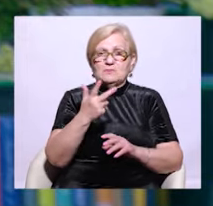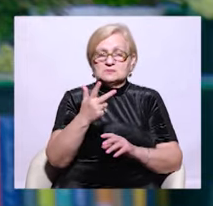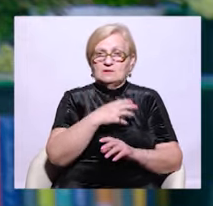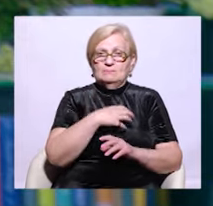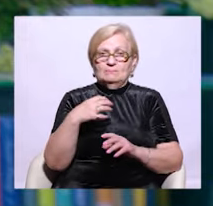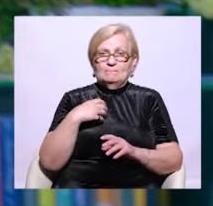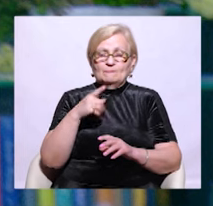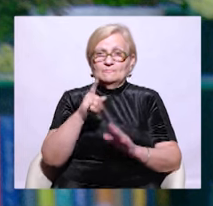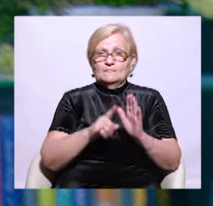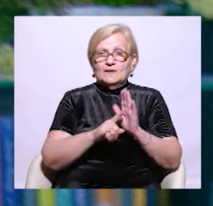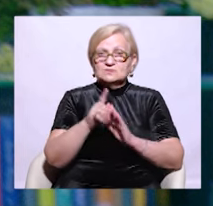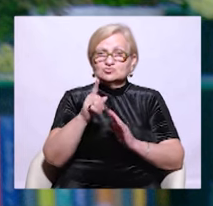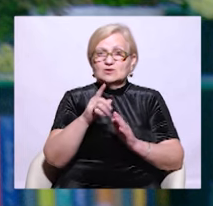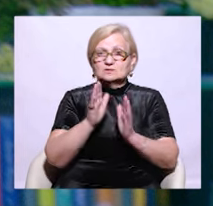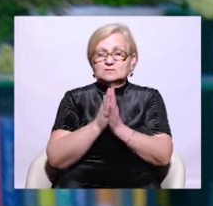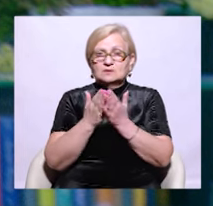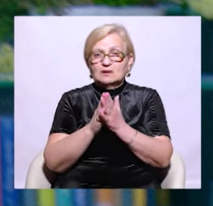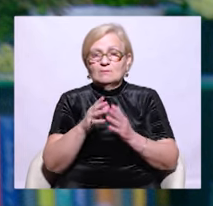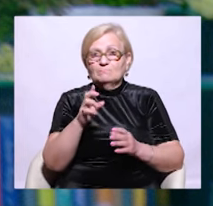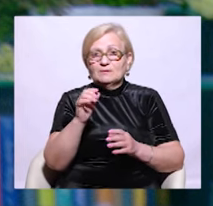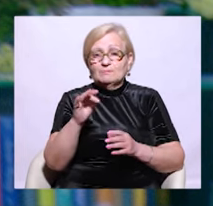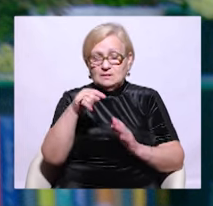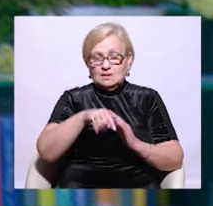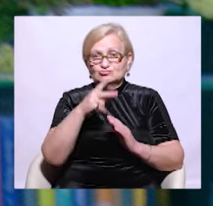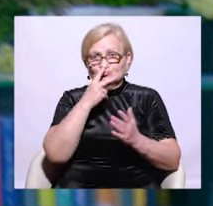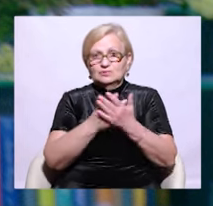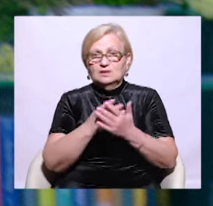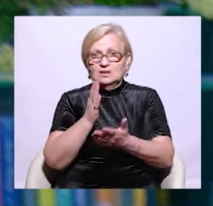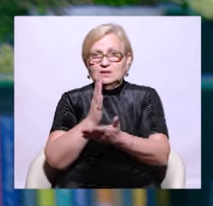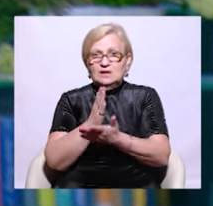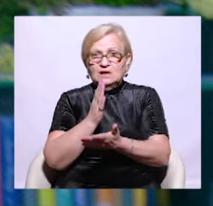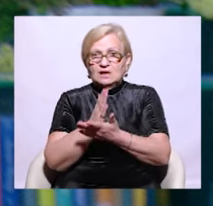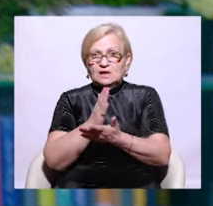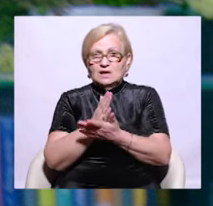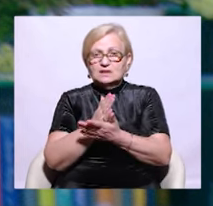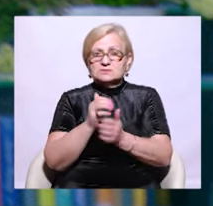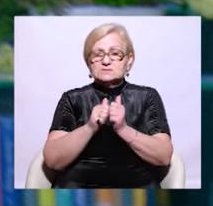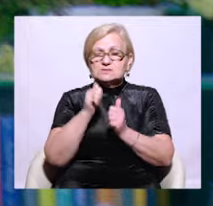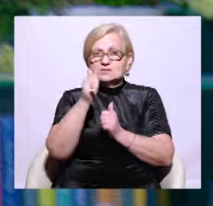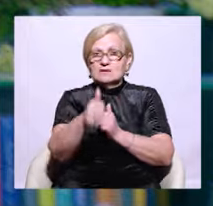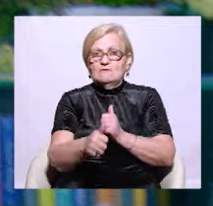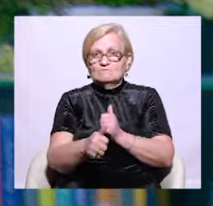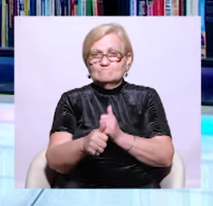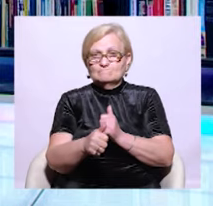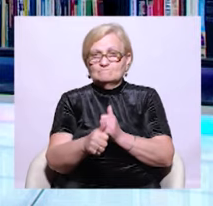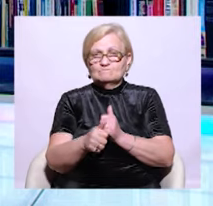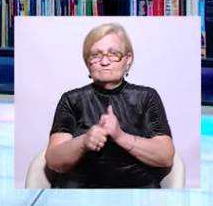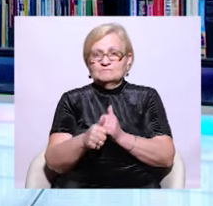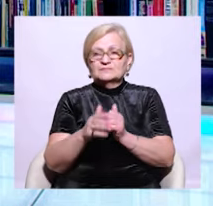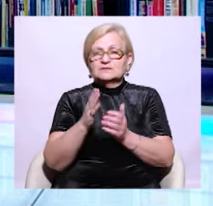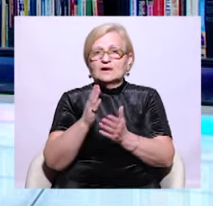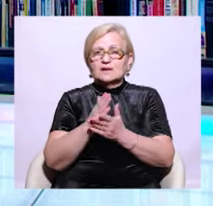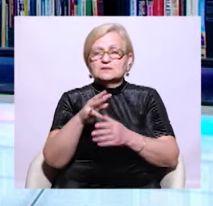ჩანს ბიბლიიდან და კერძოდ სახარებიდან. არის წინამორბედი და არის